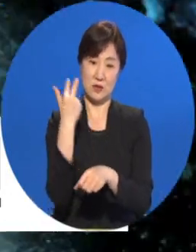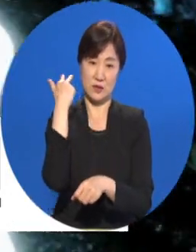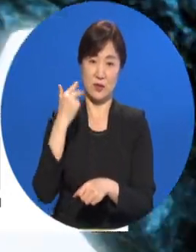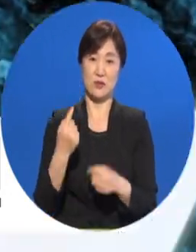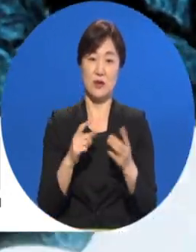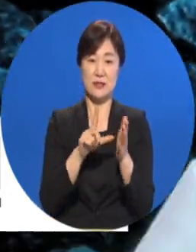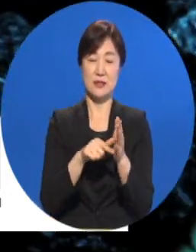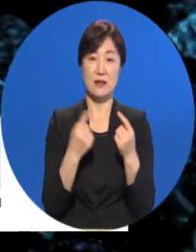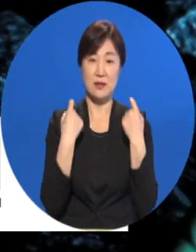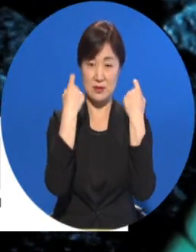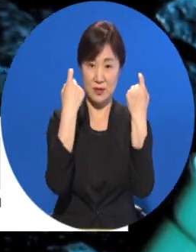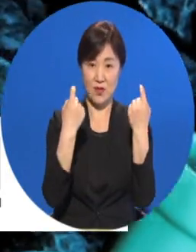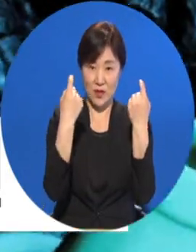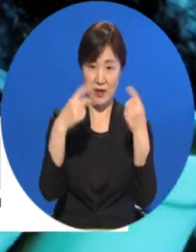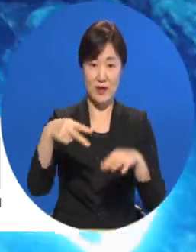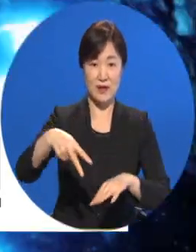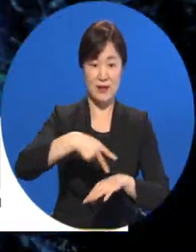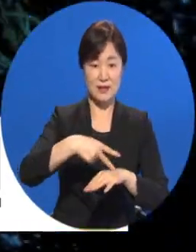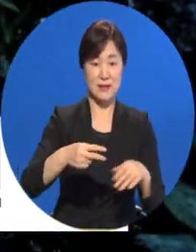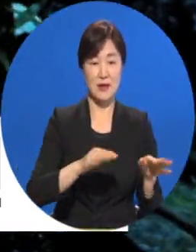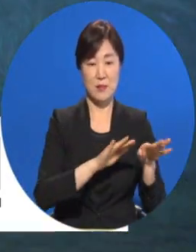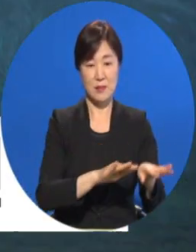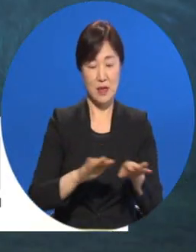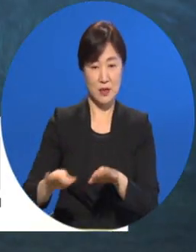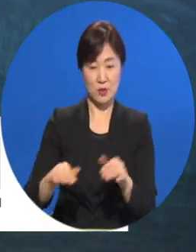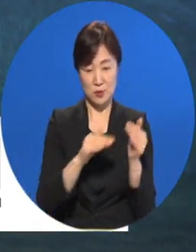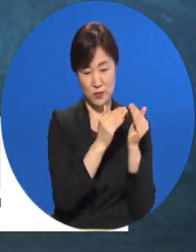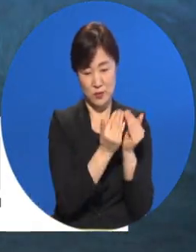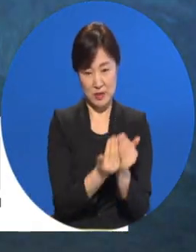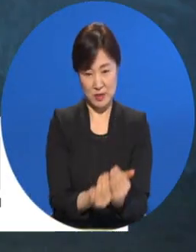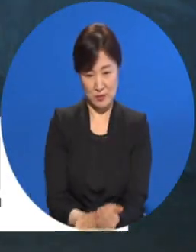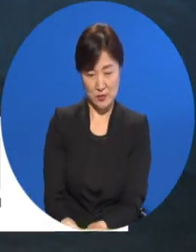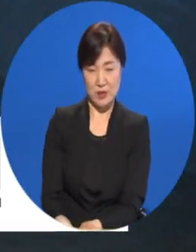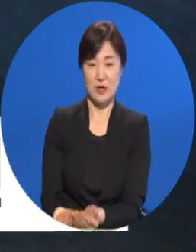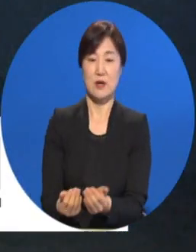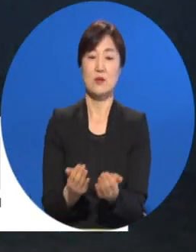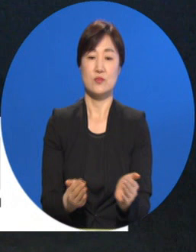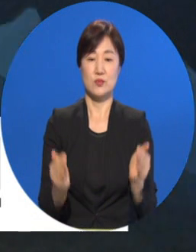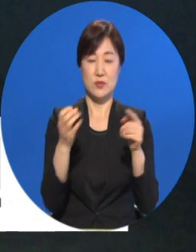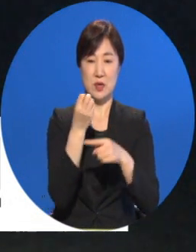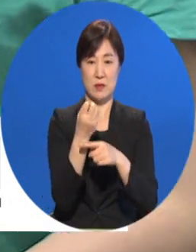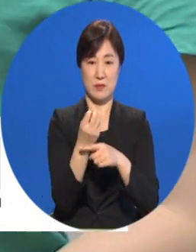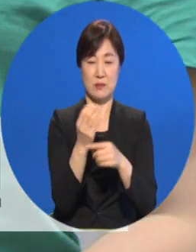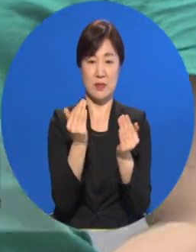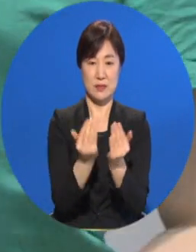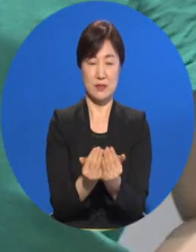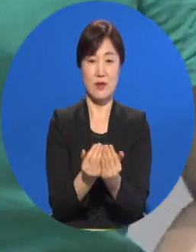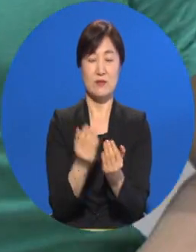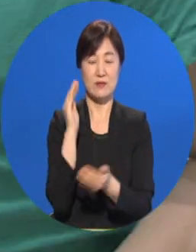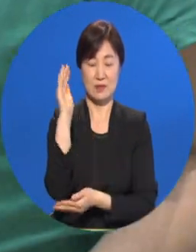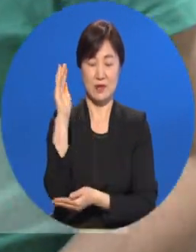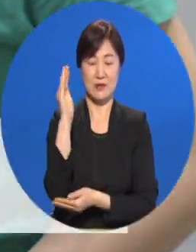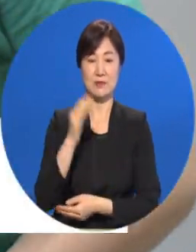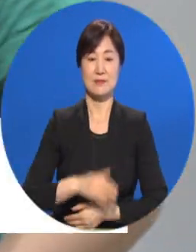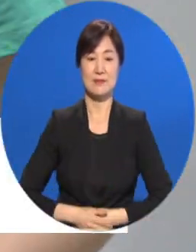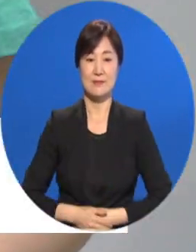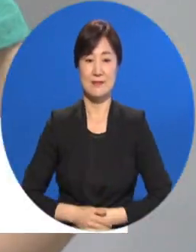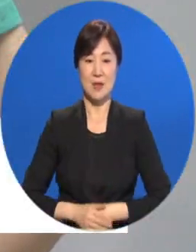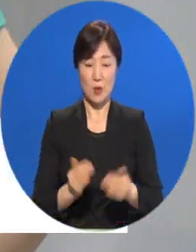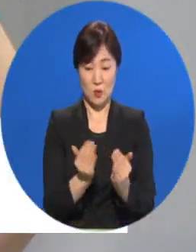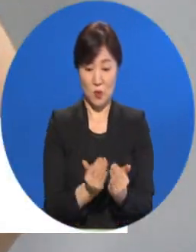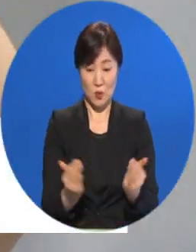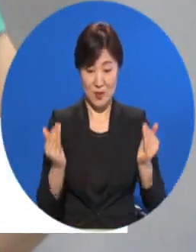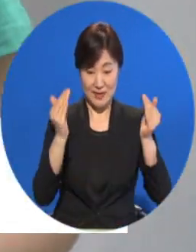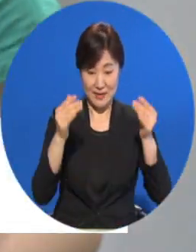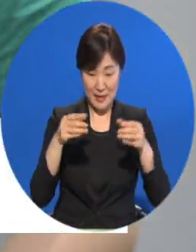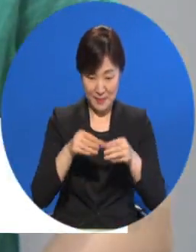여행은 신안 앞바다에서 침몰한 도자기 무역선의 역사를 실감 콘텐츠로 구현한 겁니다. 도자기 막 이렇게 꺼내고